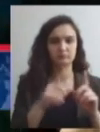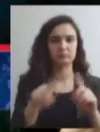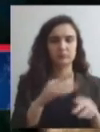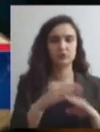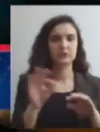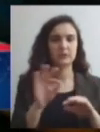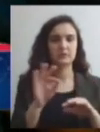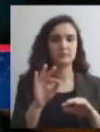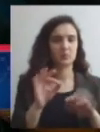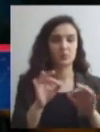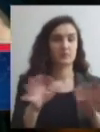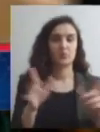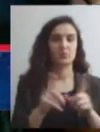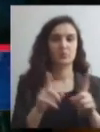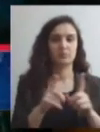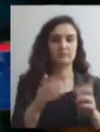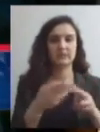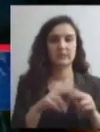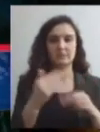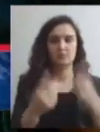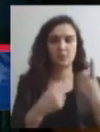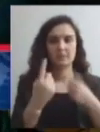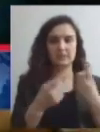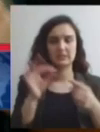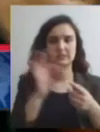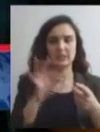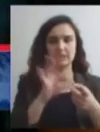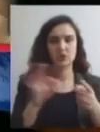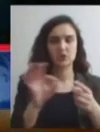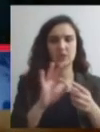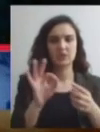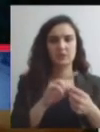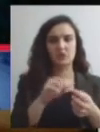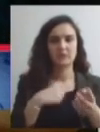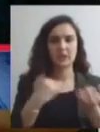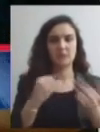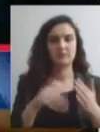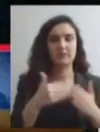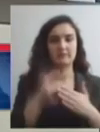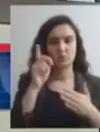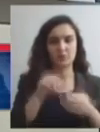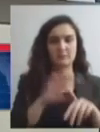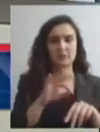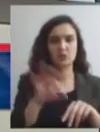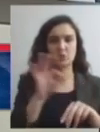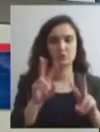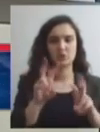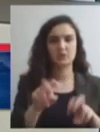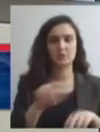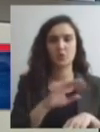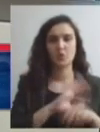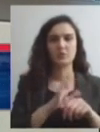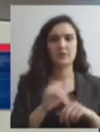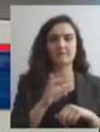შედარებით უჩვეულო იმ ინფორმაციასთან შედარებით, რაც ჩვენ აქამდე ვიცოდით ამ სინდრომის შესახებ. კორონავირუსით